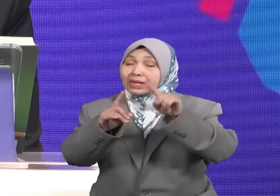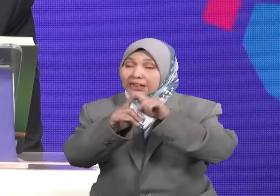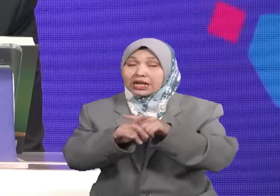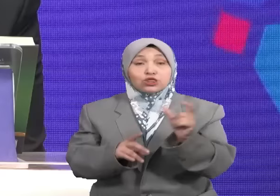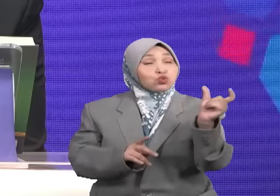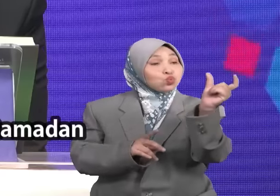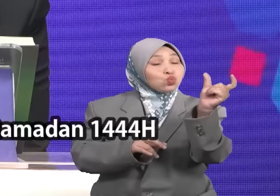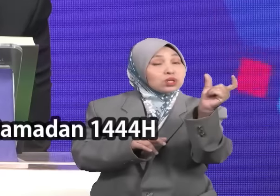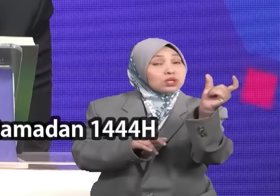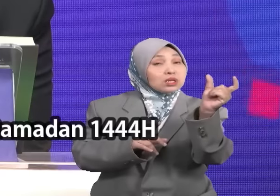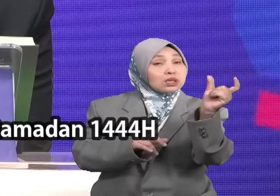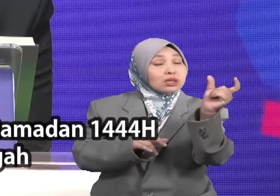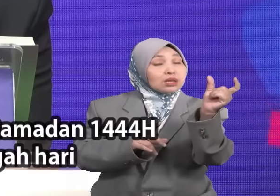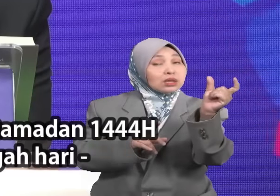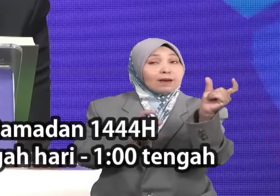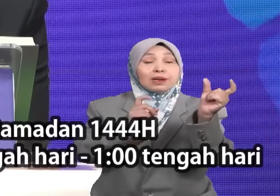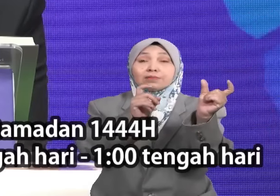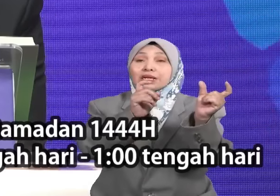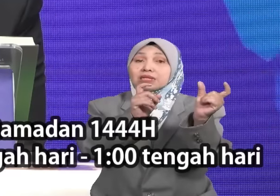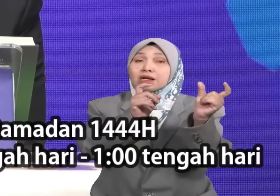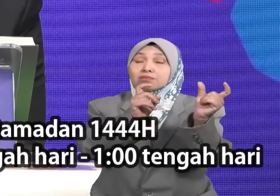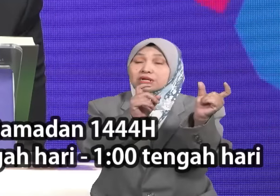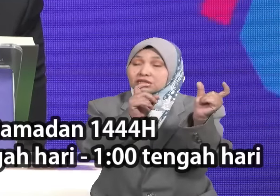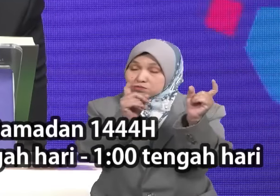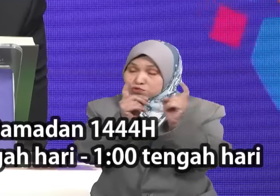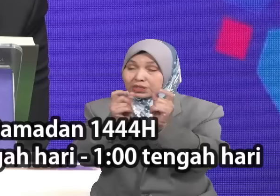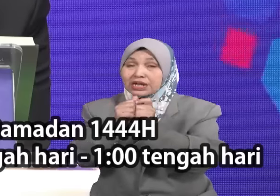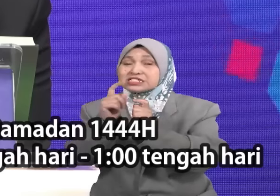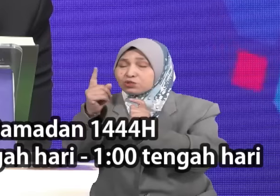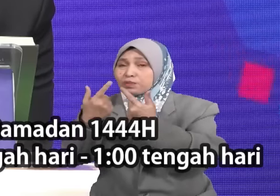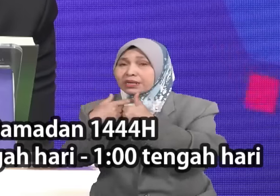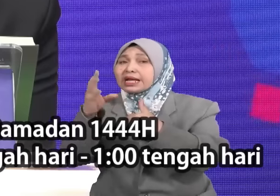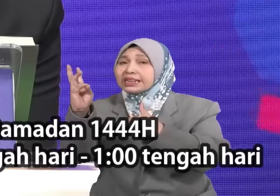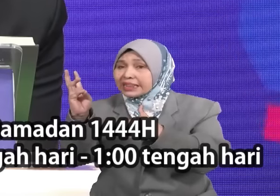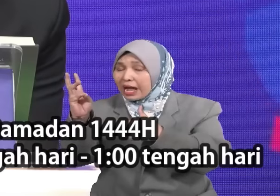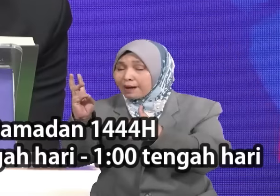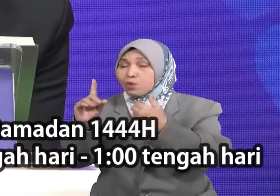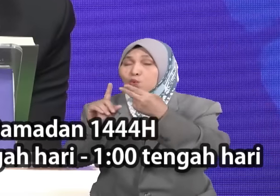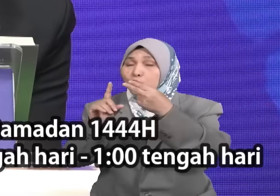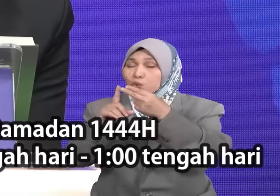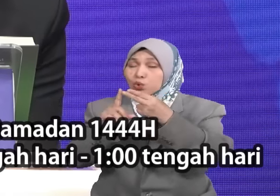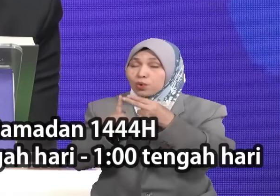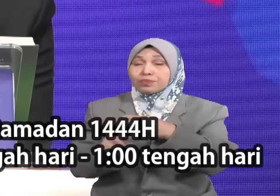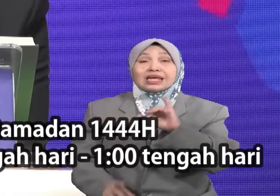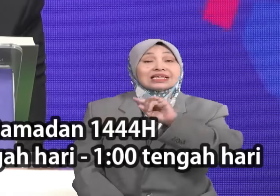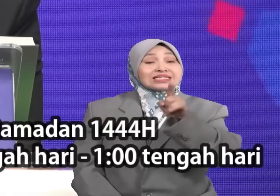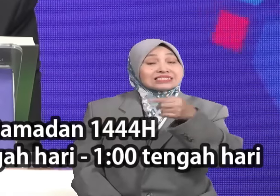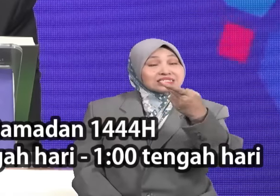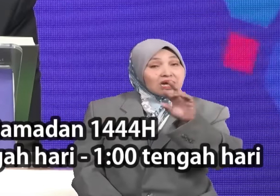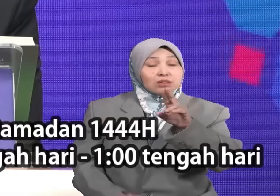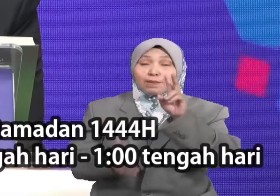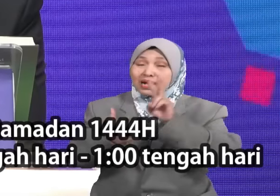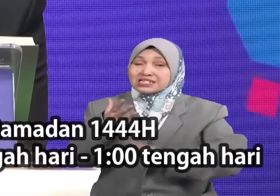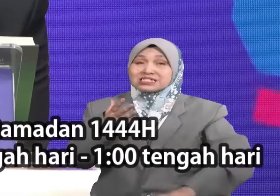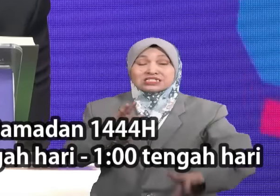nun ataupun tanwin bertemu dengan salah satu daripada huruf 6 huruf izhar halqi itu, maka dibaca